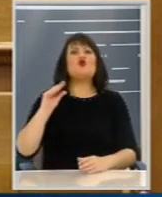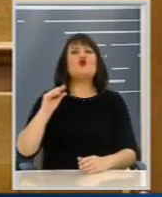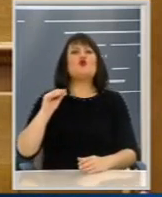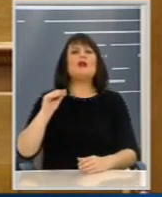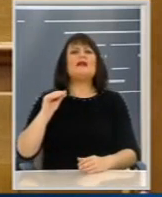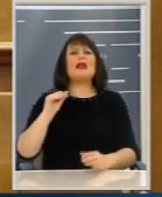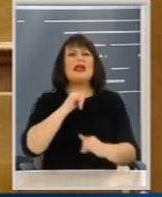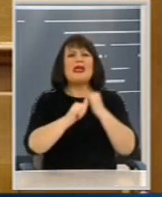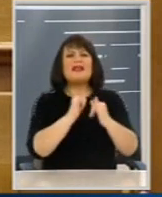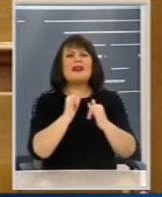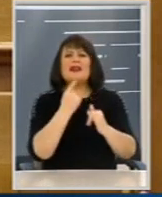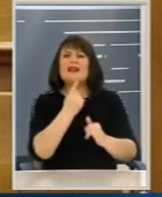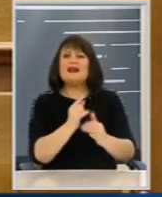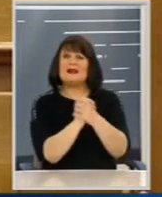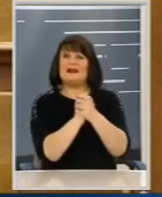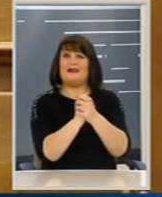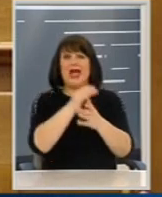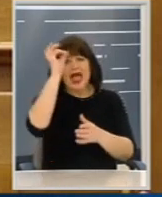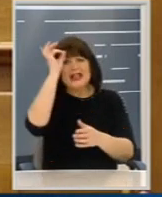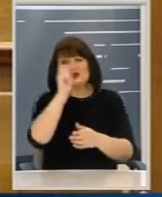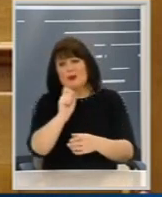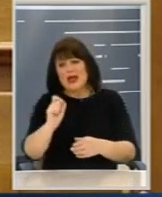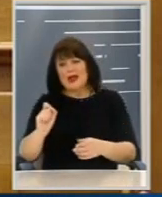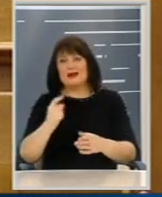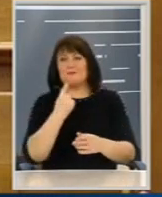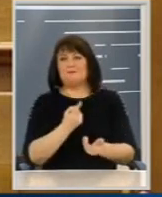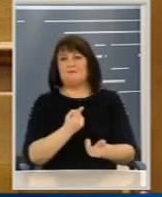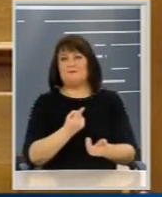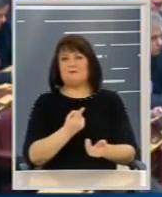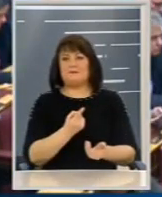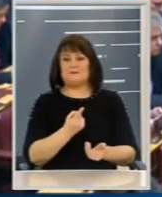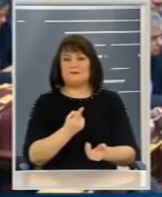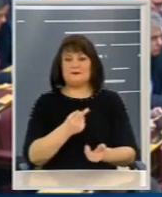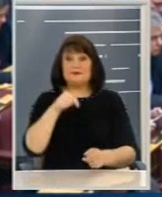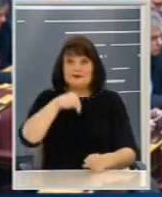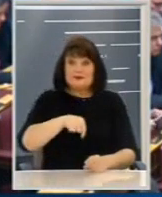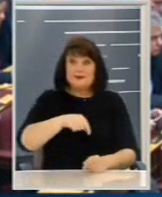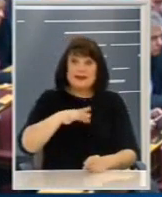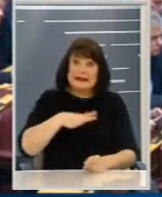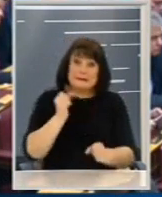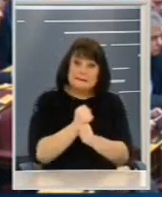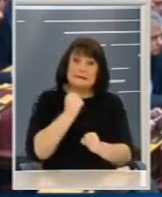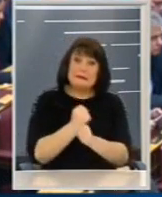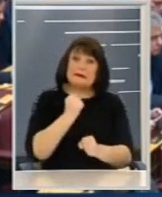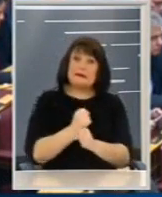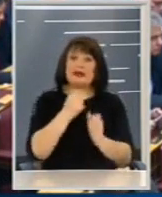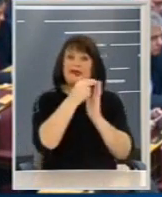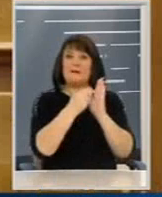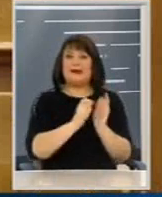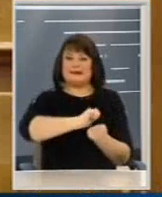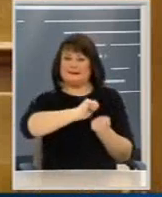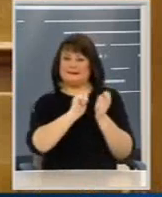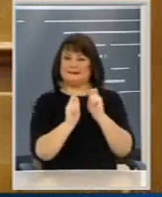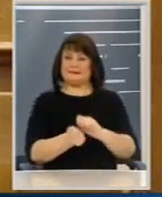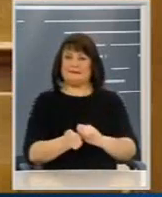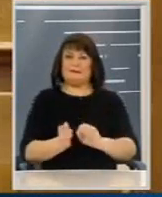δώσατε συγχαρητήρια στην αστυνομία. Σας το θυμίζω. Τώρα όμως που θέλετε σώνει και καλά να αλλάξετε την ατζέντα,